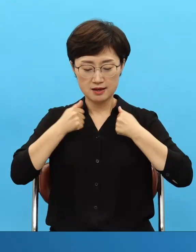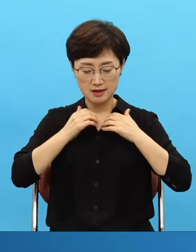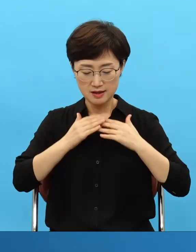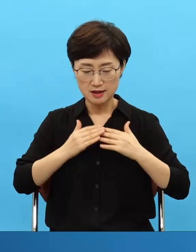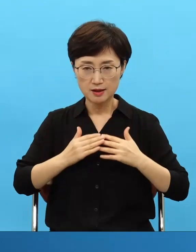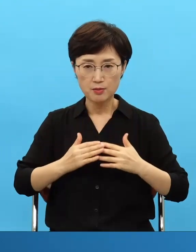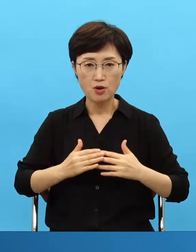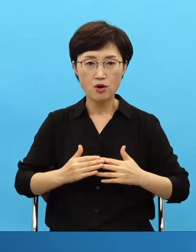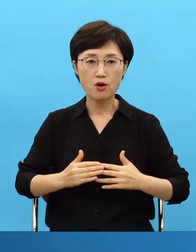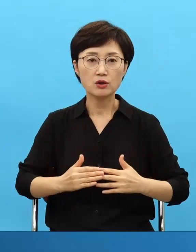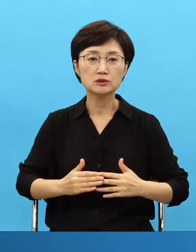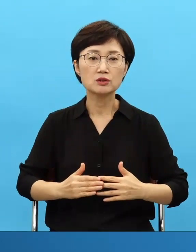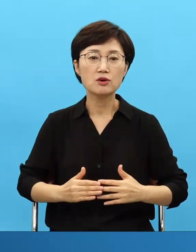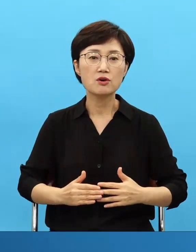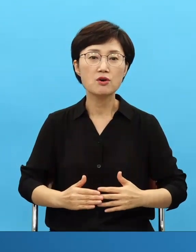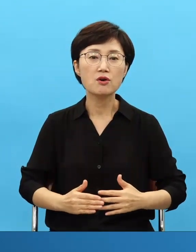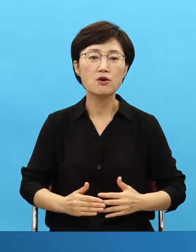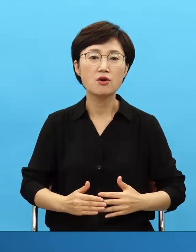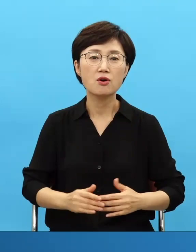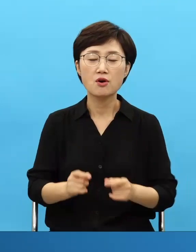은혜 입어서